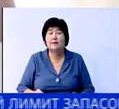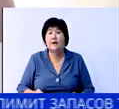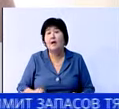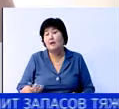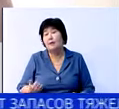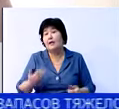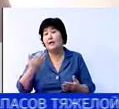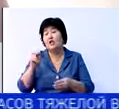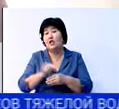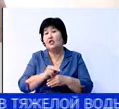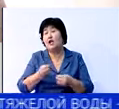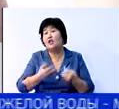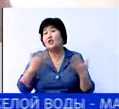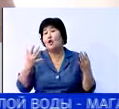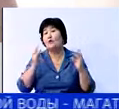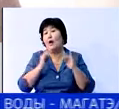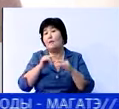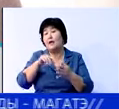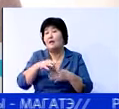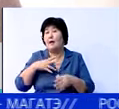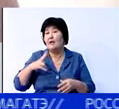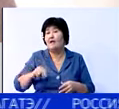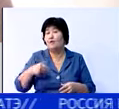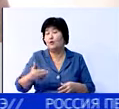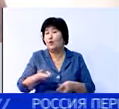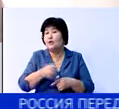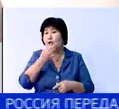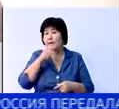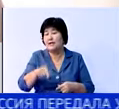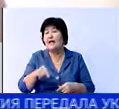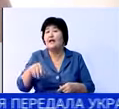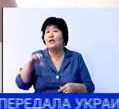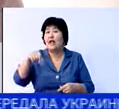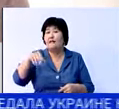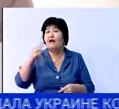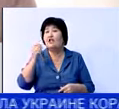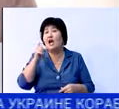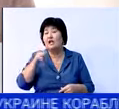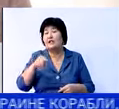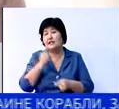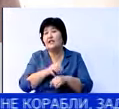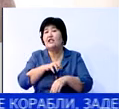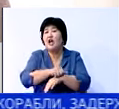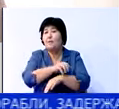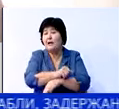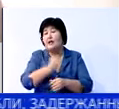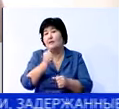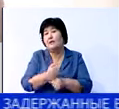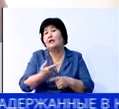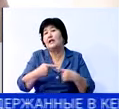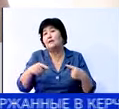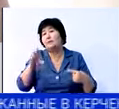Мы проходим лечение в дневном стационаре. Моей внучке очень понравилась ледяная шахта. Также здесь делают массаж, принимая